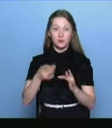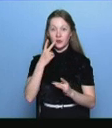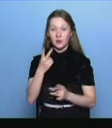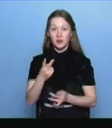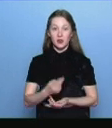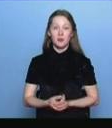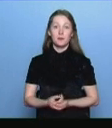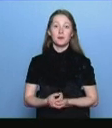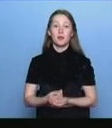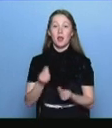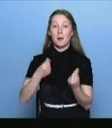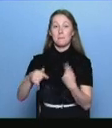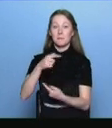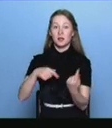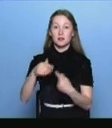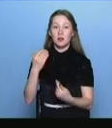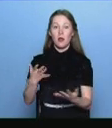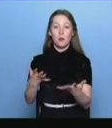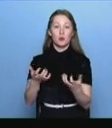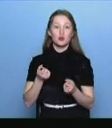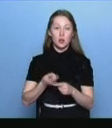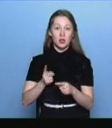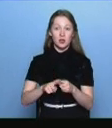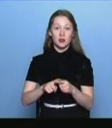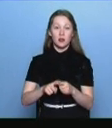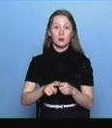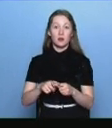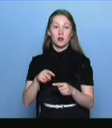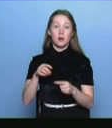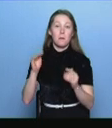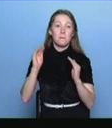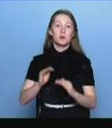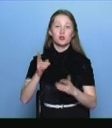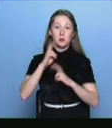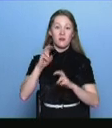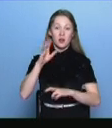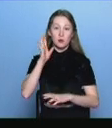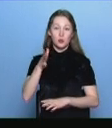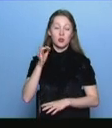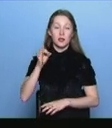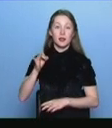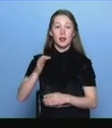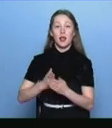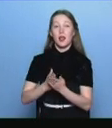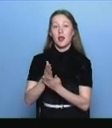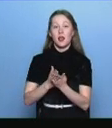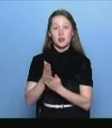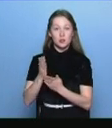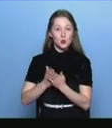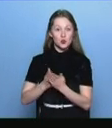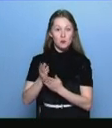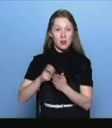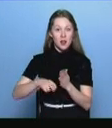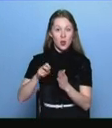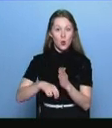Законопослушный бизнес получает отказ от проверок со стороны налоговых органов. То есть Федеральная налоговая служба будет видеть все